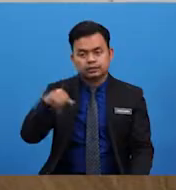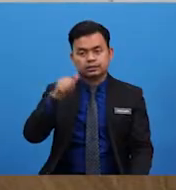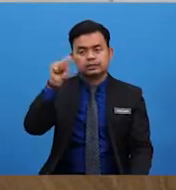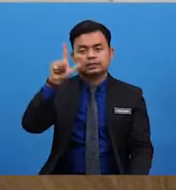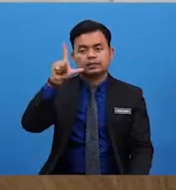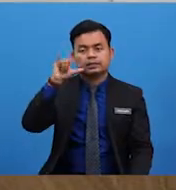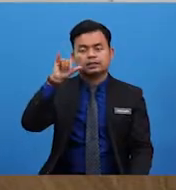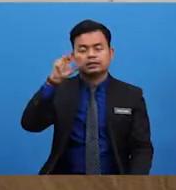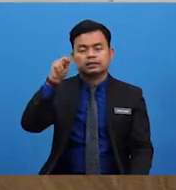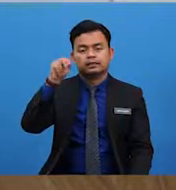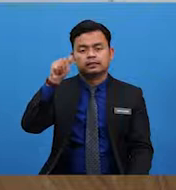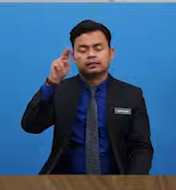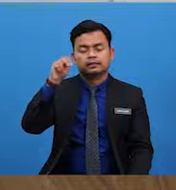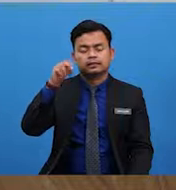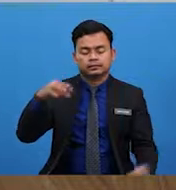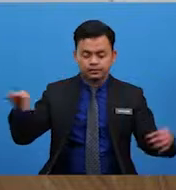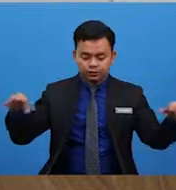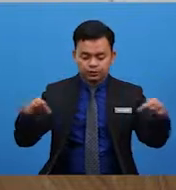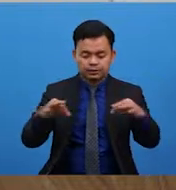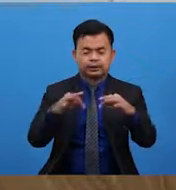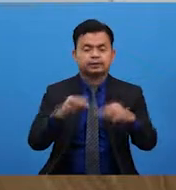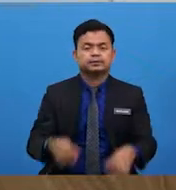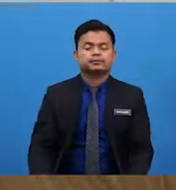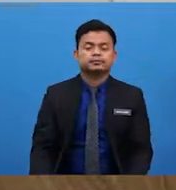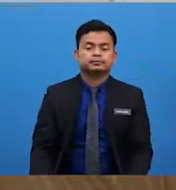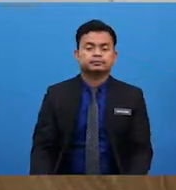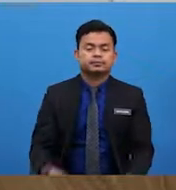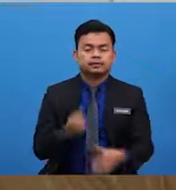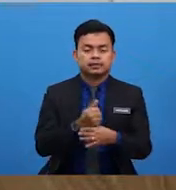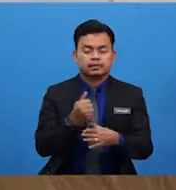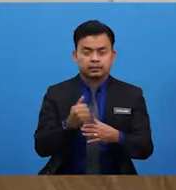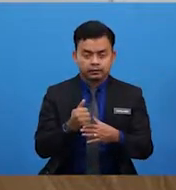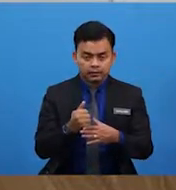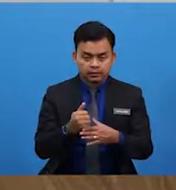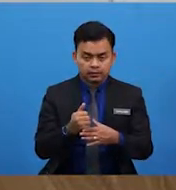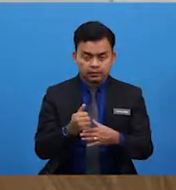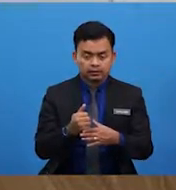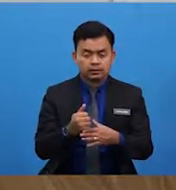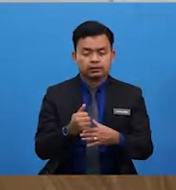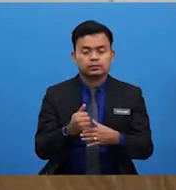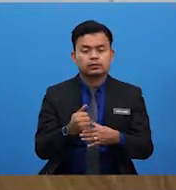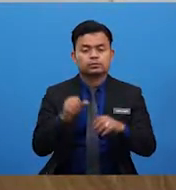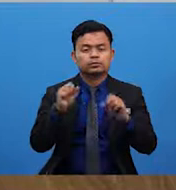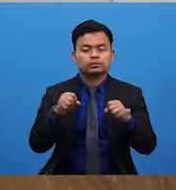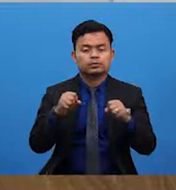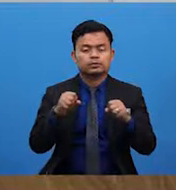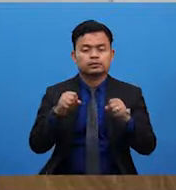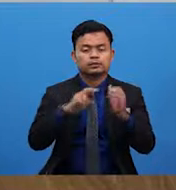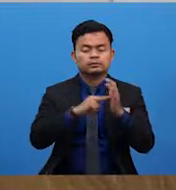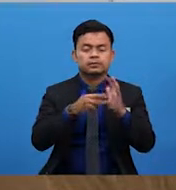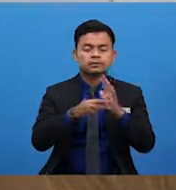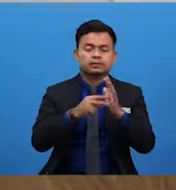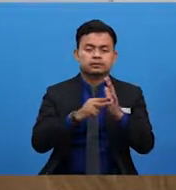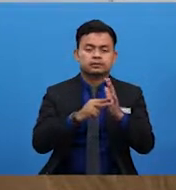Pegadaian itu Kejadian ini juga sering disebut sebagai teks cecak tekstur kalau bisa melanjutkan generasi punya bahasa Inggris